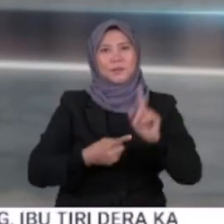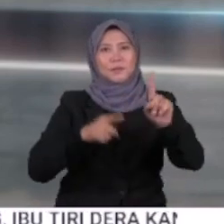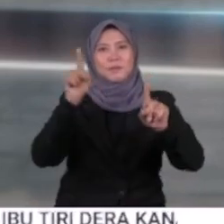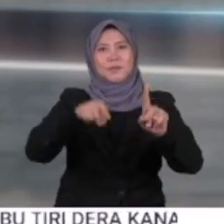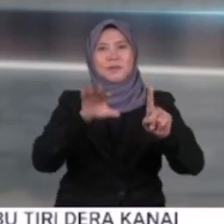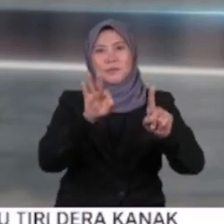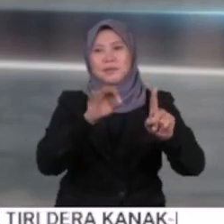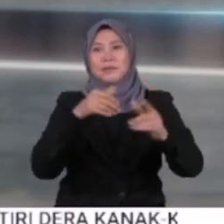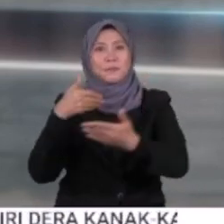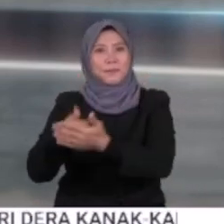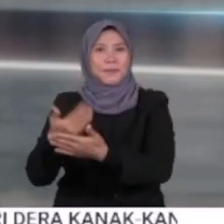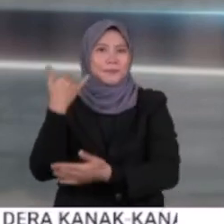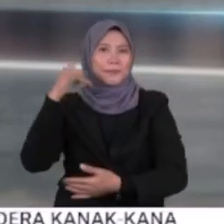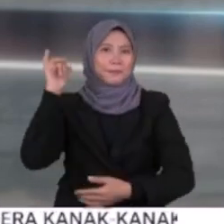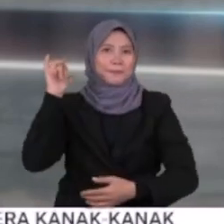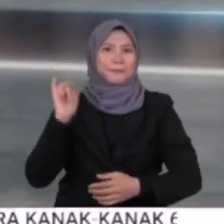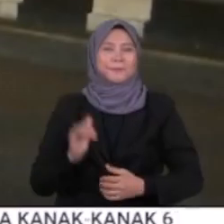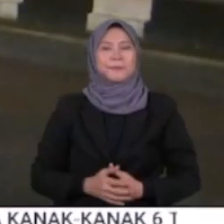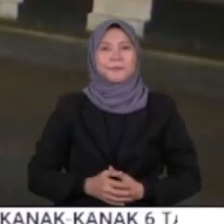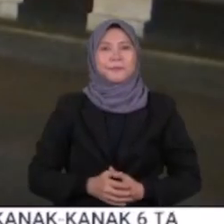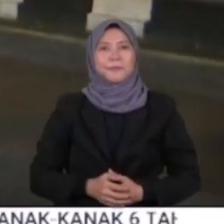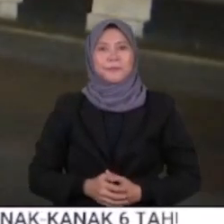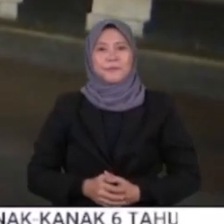1 September sehingga semalam